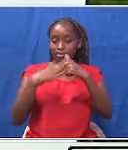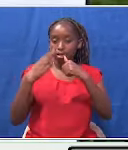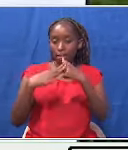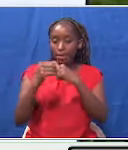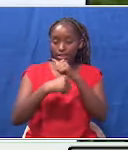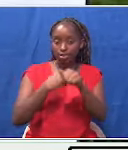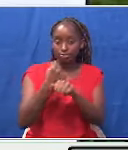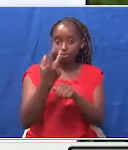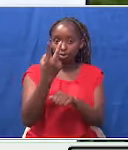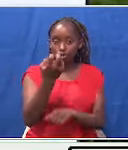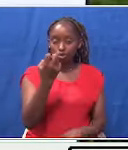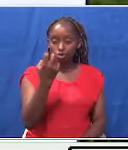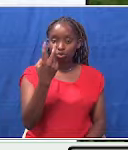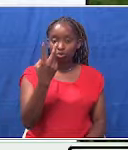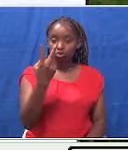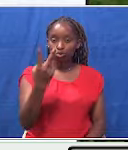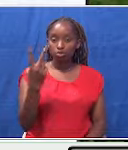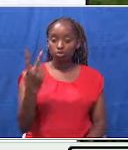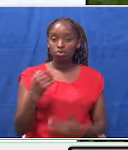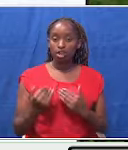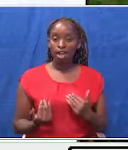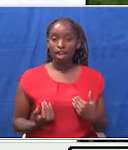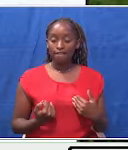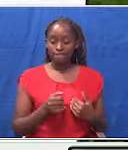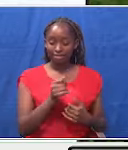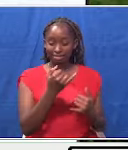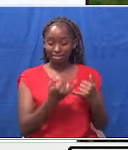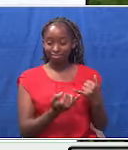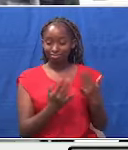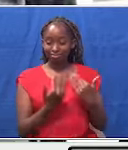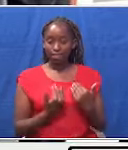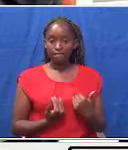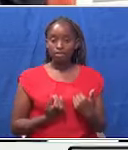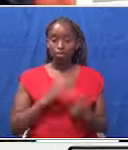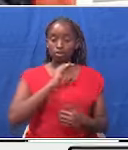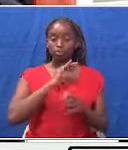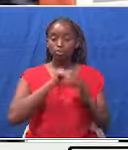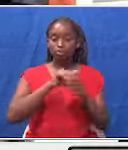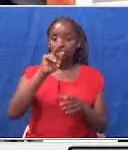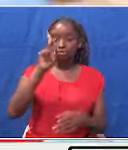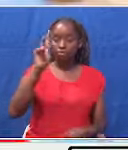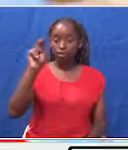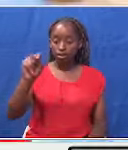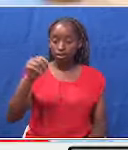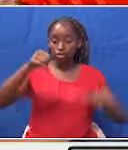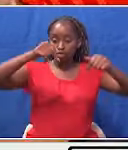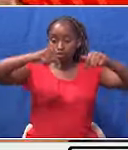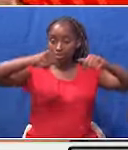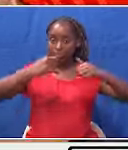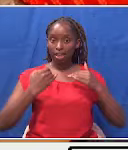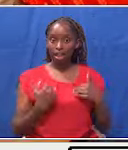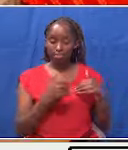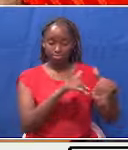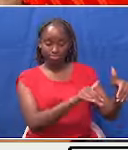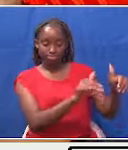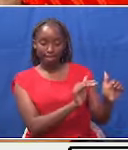2012, hatimaye familia aliyekuwa mkurugenzi mkuu wa mamlaka ya KVDA Silvano Tubei leo hii wameazika